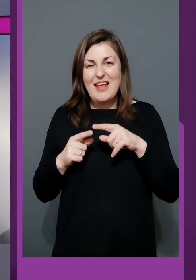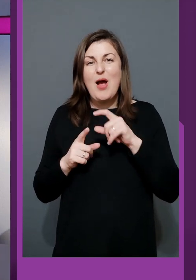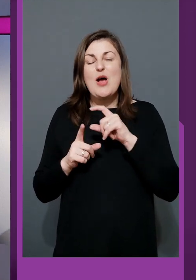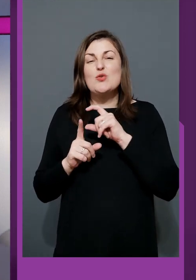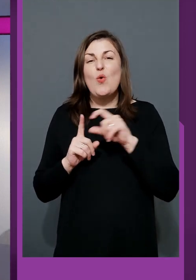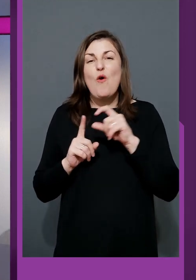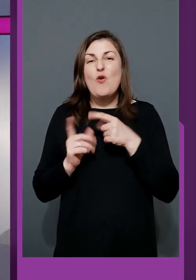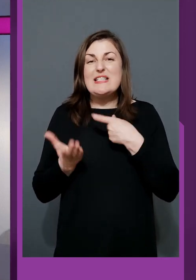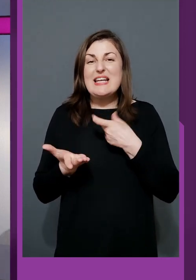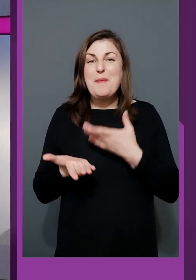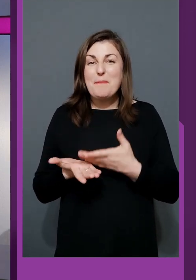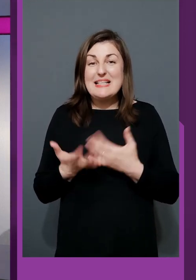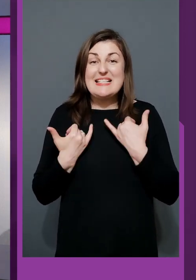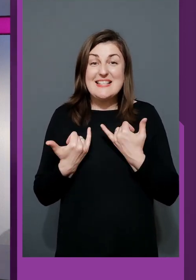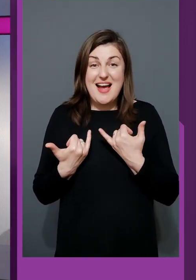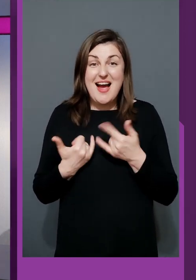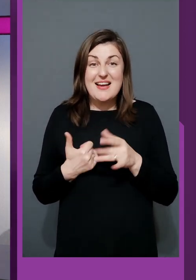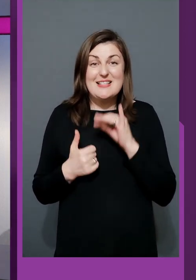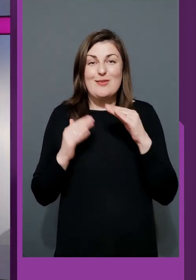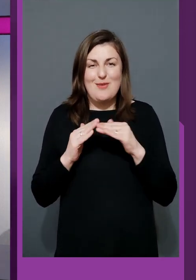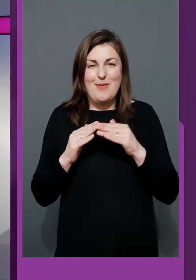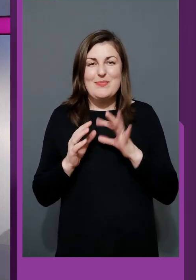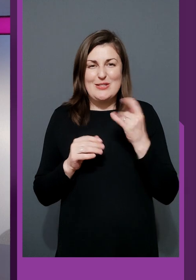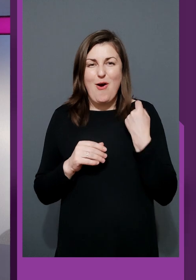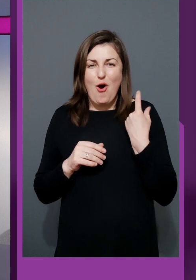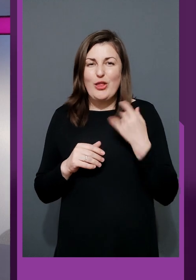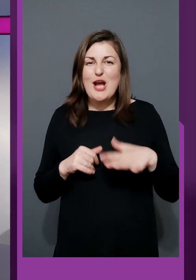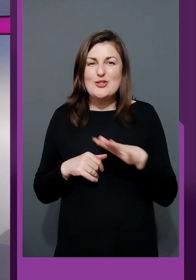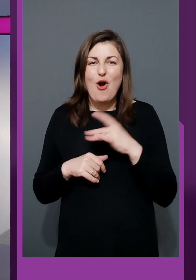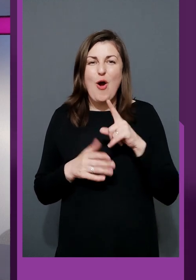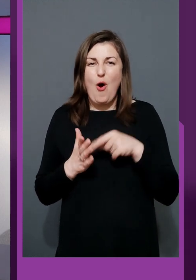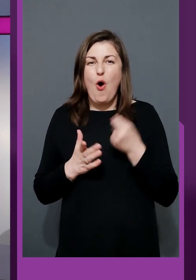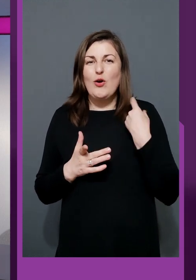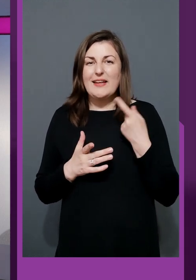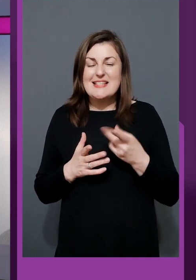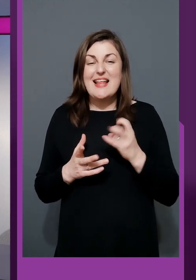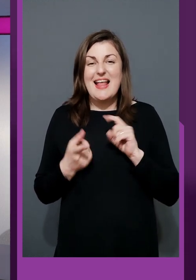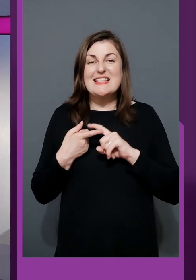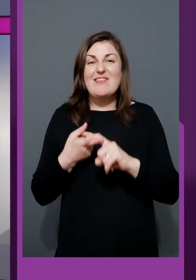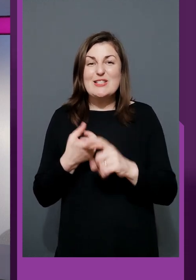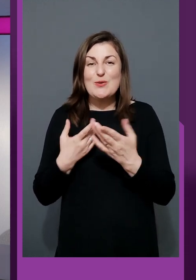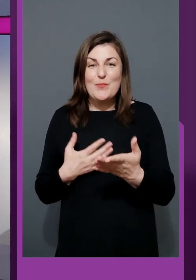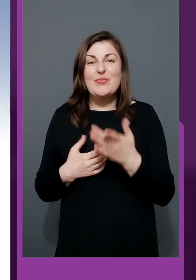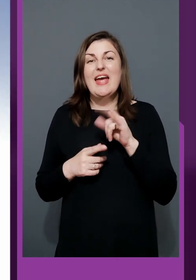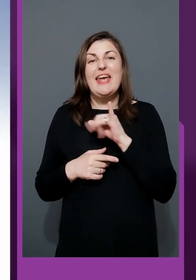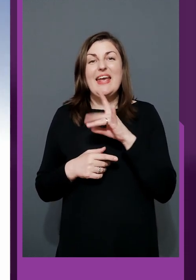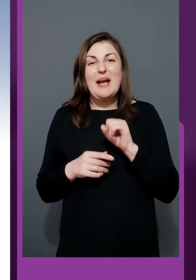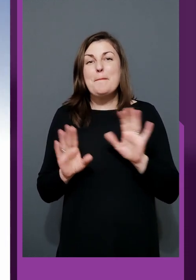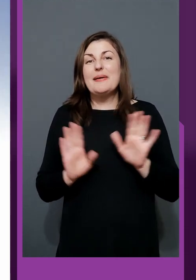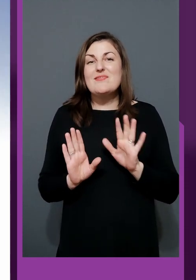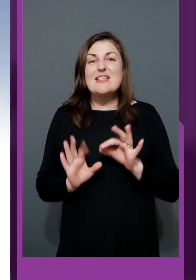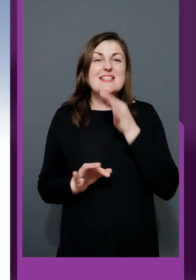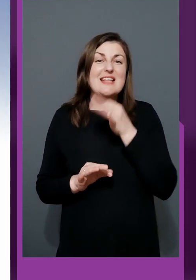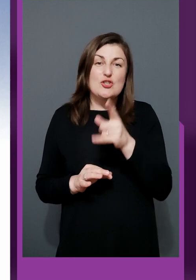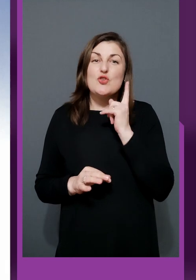прямісінько зараз Наскільки я розумію з дому з Одещини з Одеси на зв'язку тож Іро Привіт